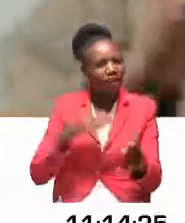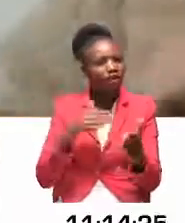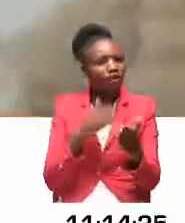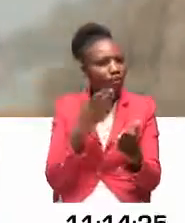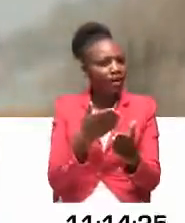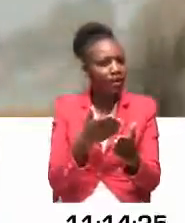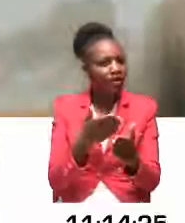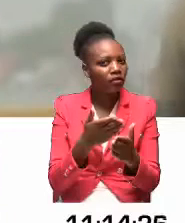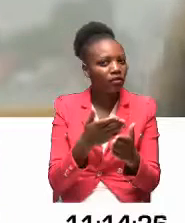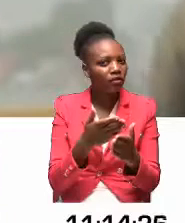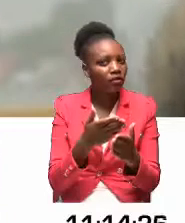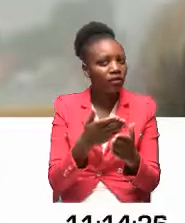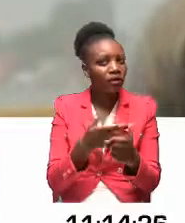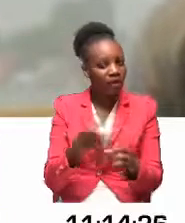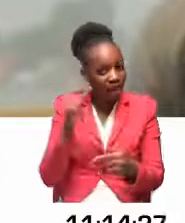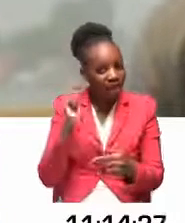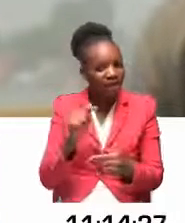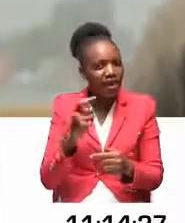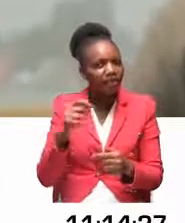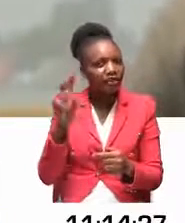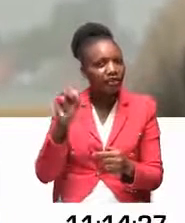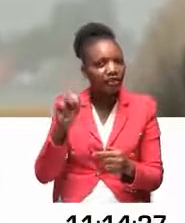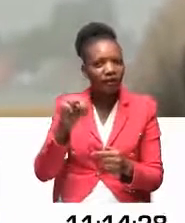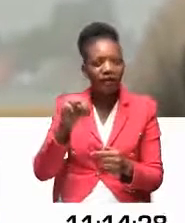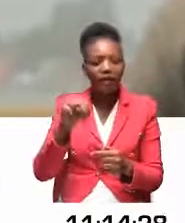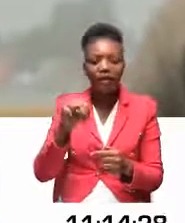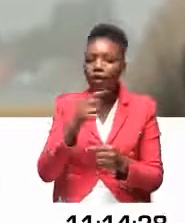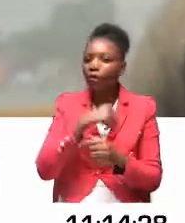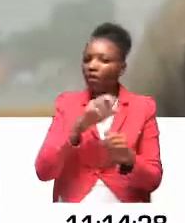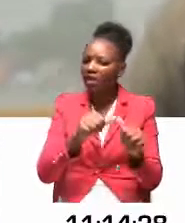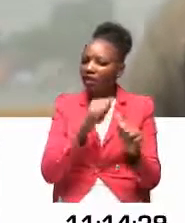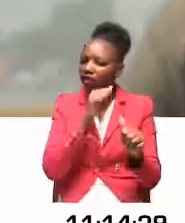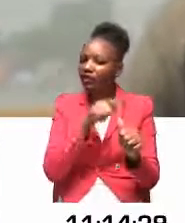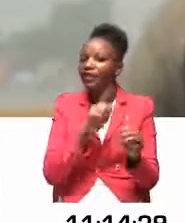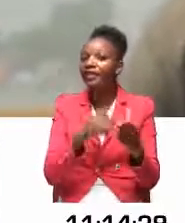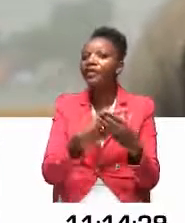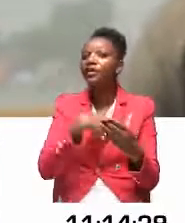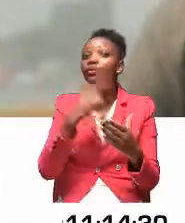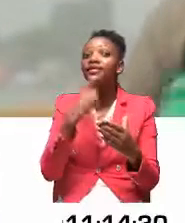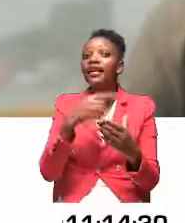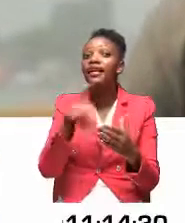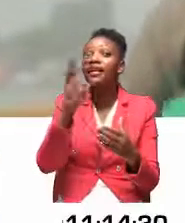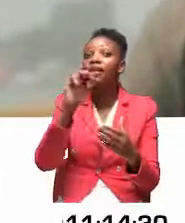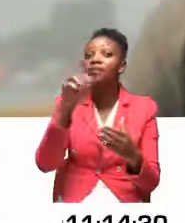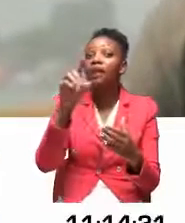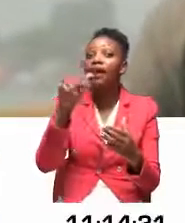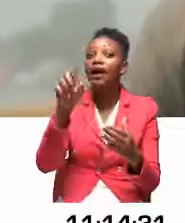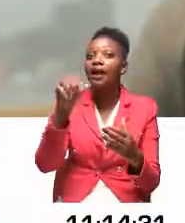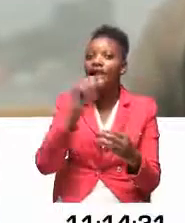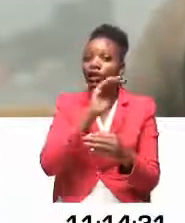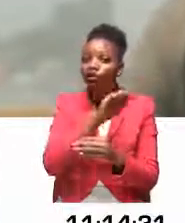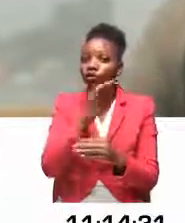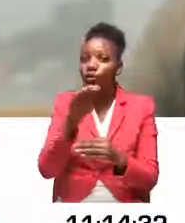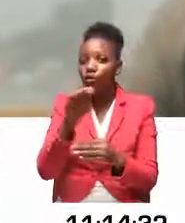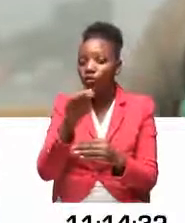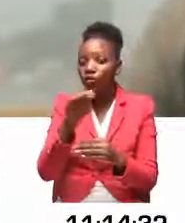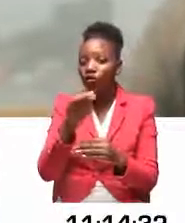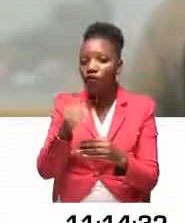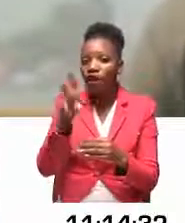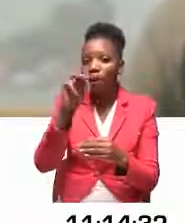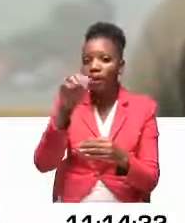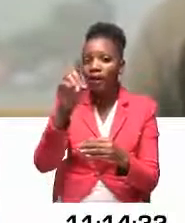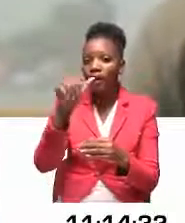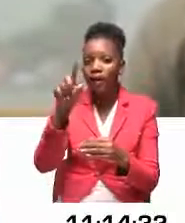wetangulaiga huku Trans Hiyo mchezo hatutataka kwa hivyo tunaambia Malala tafuta mheshimiwa wetangul ambapo alipoombe